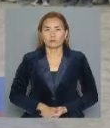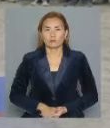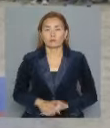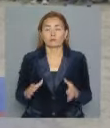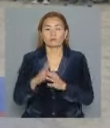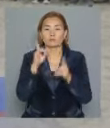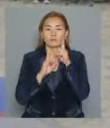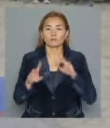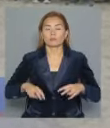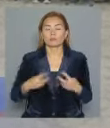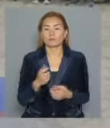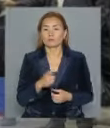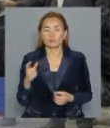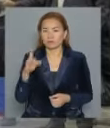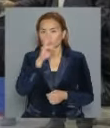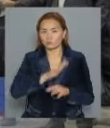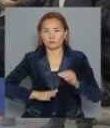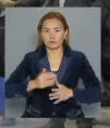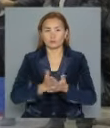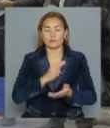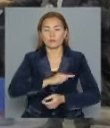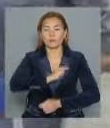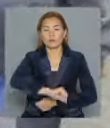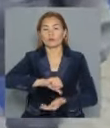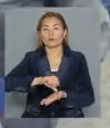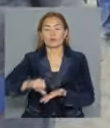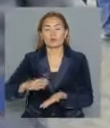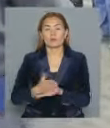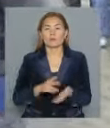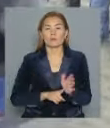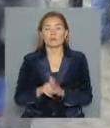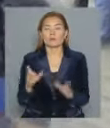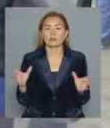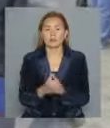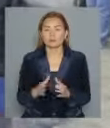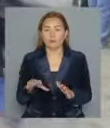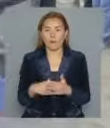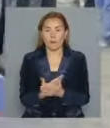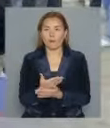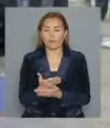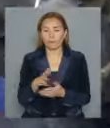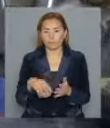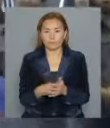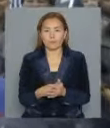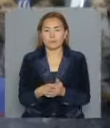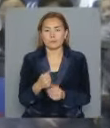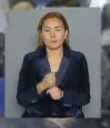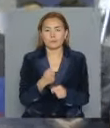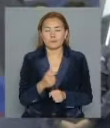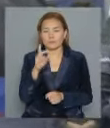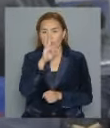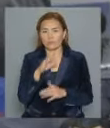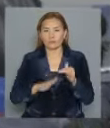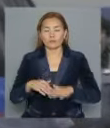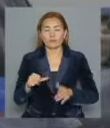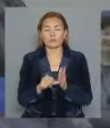Салтанатты шараға партия мүшелері, мұнай саласы қызметкерлері қатысты. Билеттер бастауыш партия ұйымының жаңа және осы уақытқа дейін мүшелік еткен мұнай